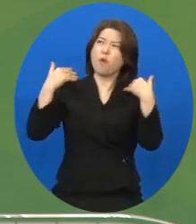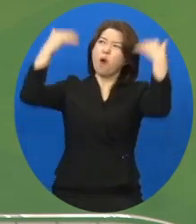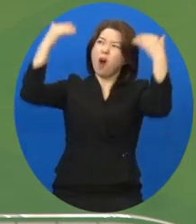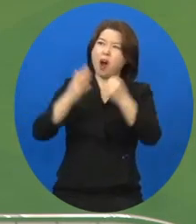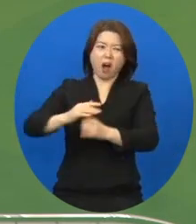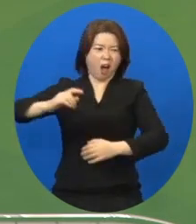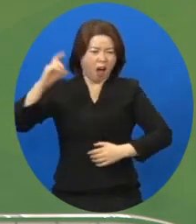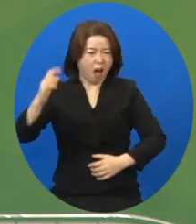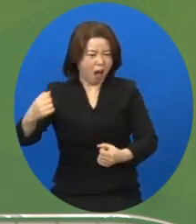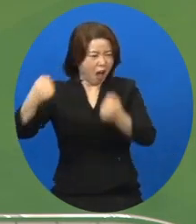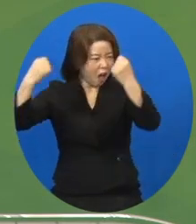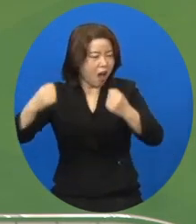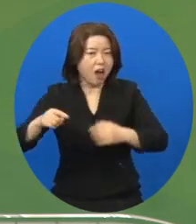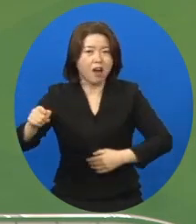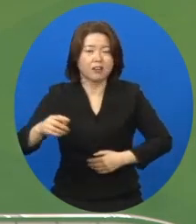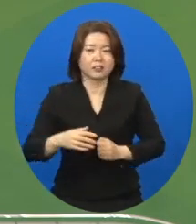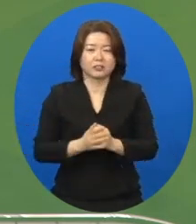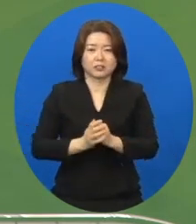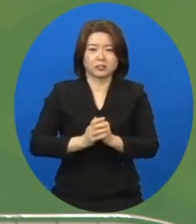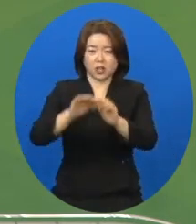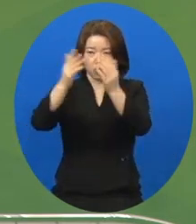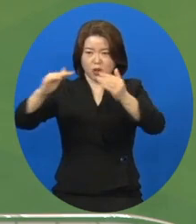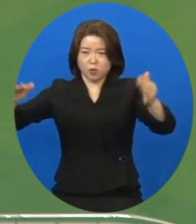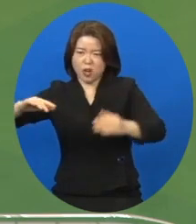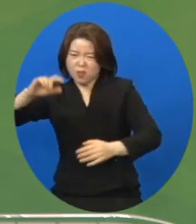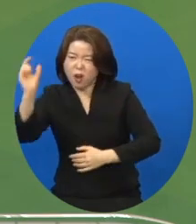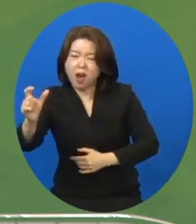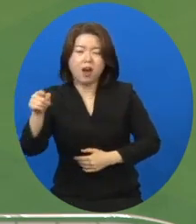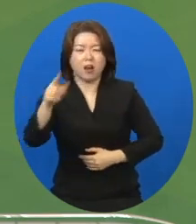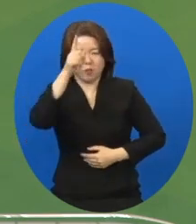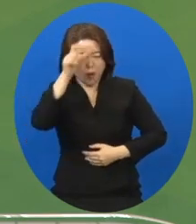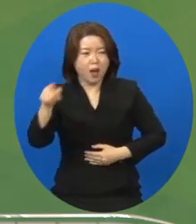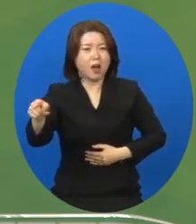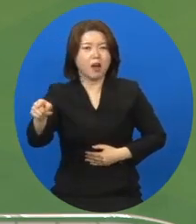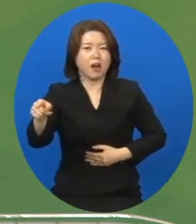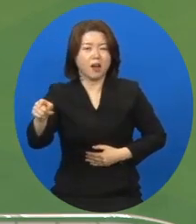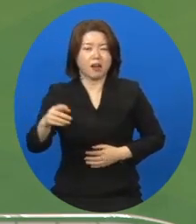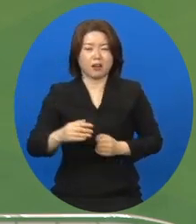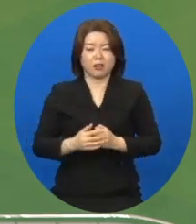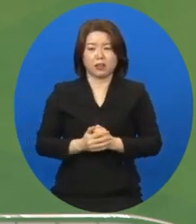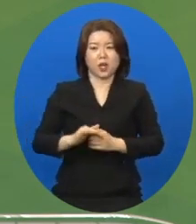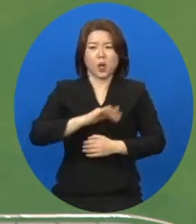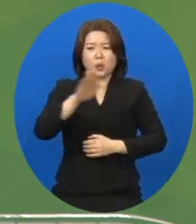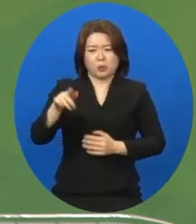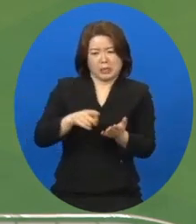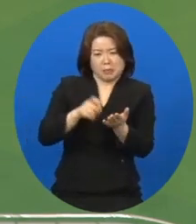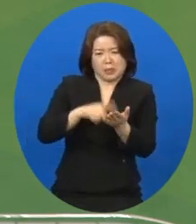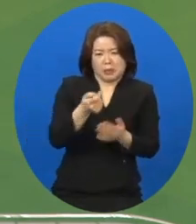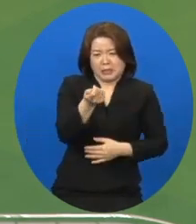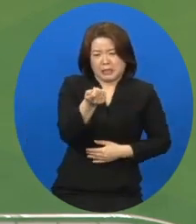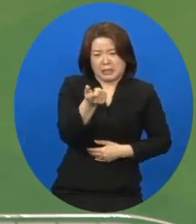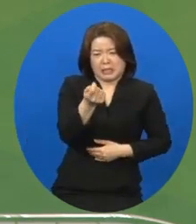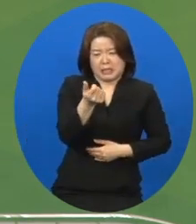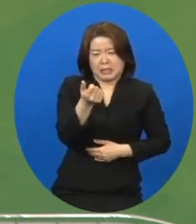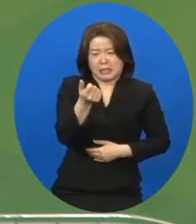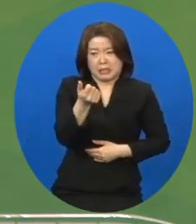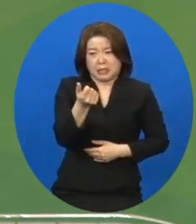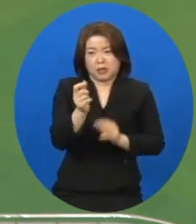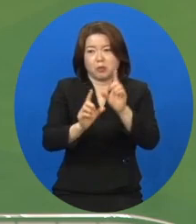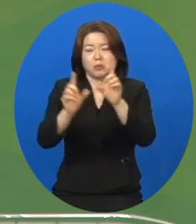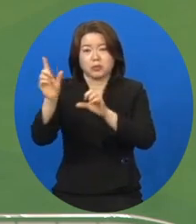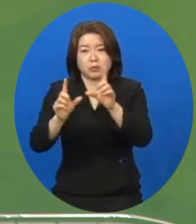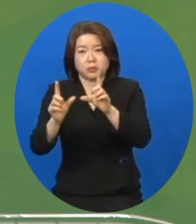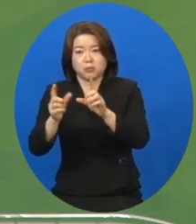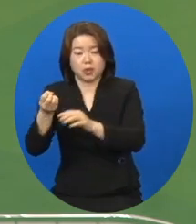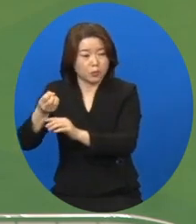강하더라. 성읍은 너무나 견고하더라. 우리는 메뚜기 같더라. 아, 그 말에 그만